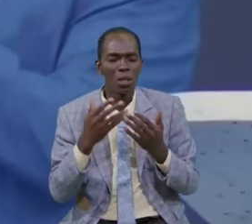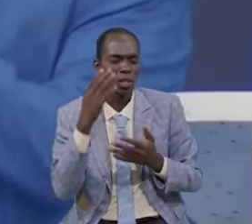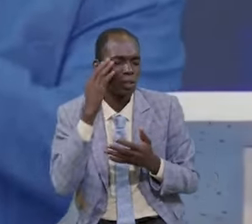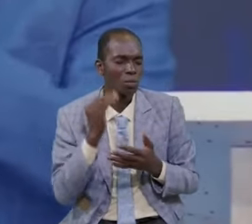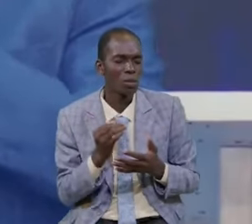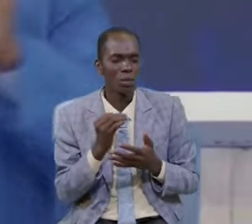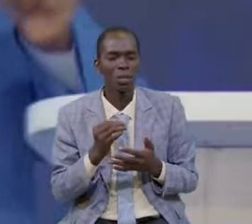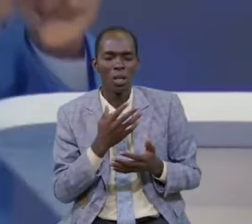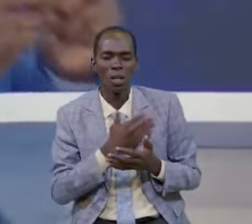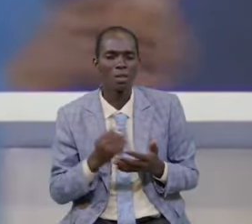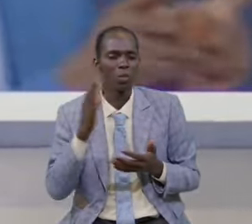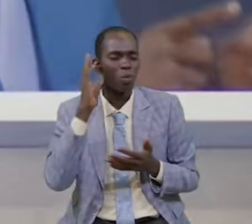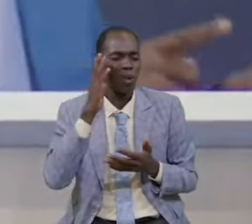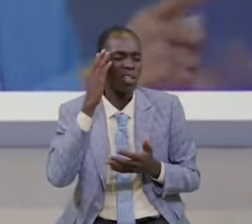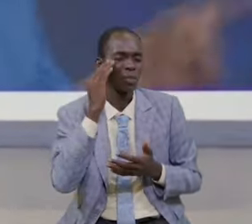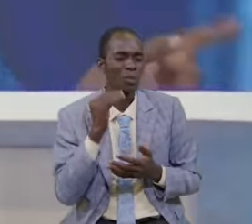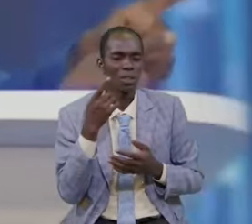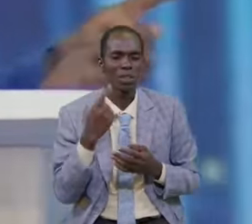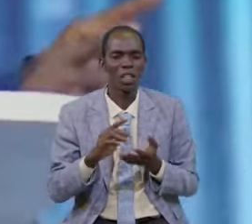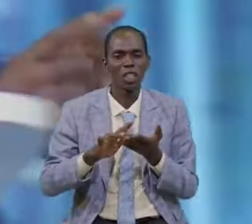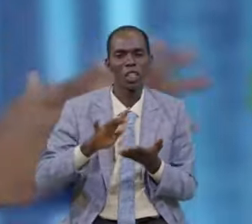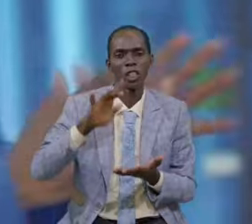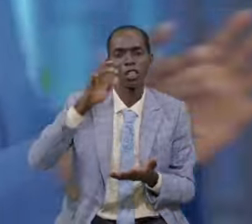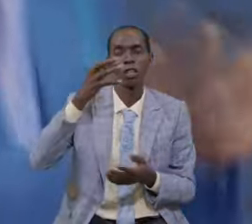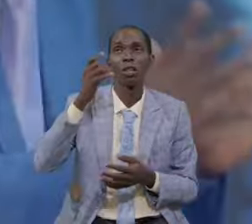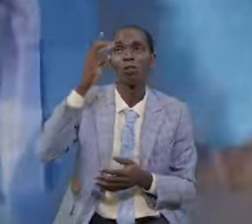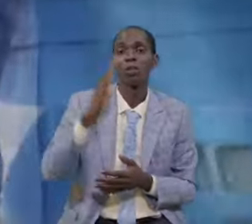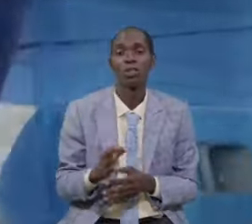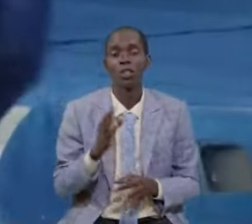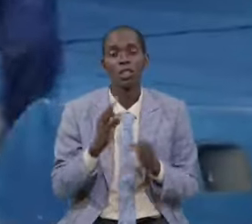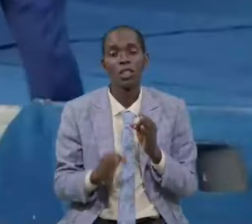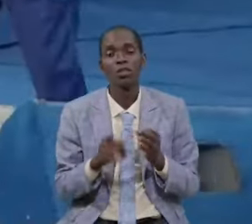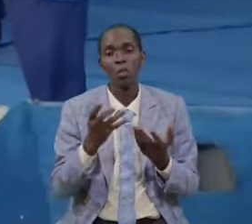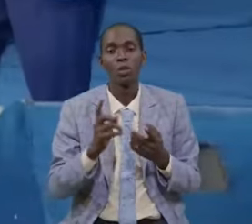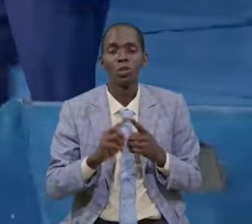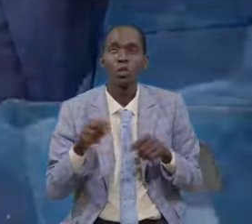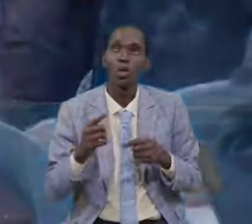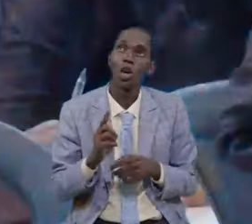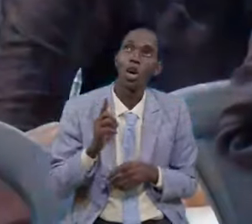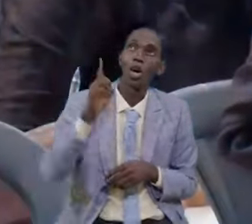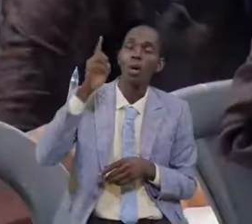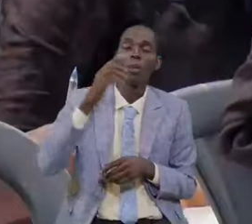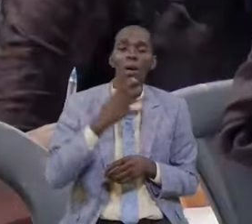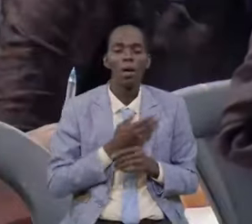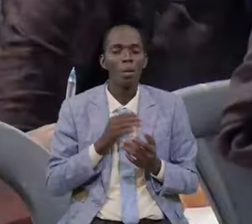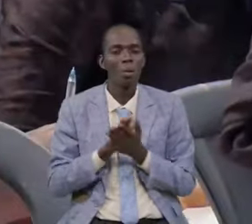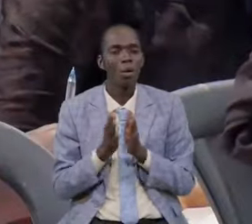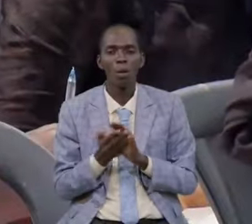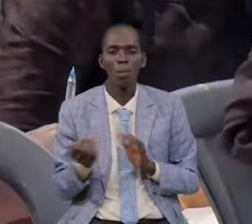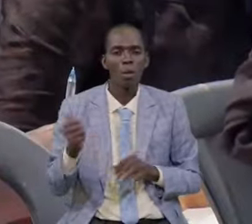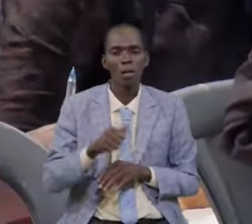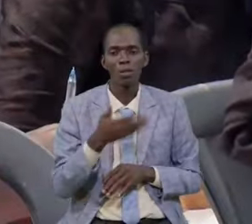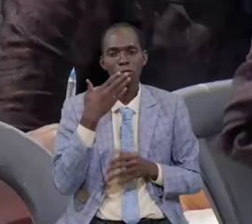afin que vous expérimentiez la gloire de Dieu. Et si vous voulez monter et devenir quelque chose du tout dans la vie,